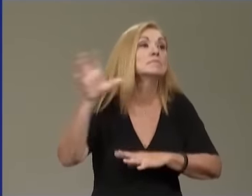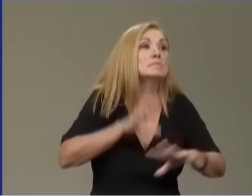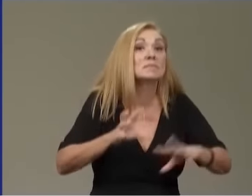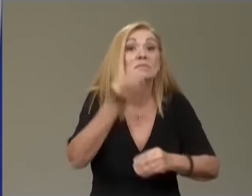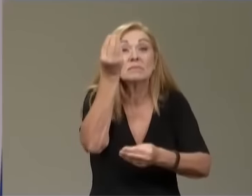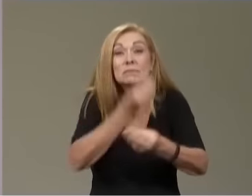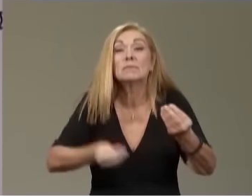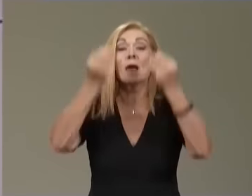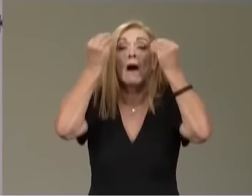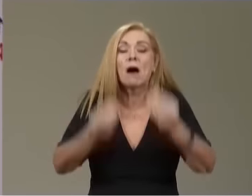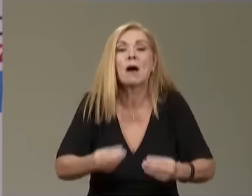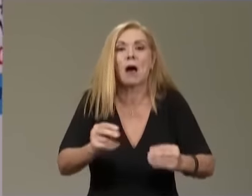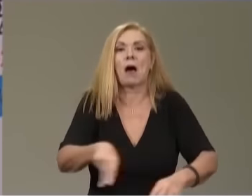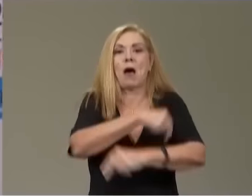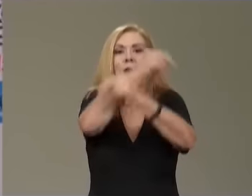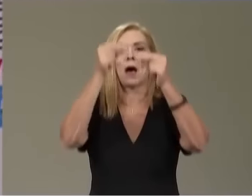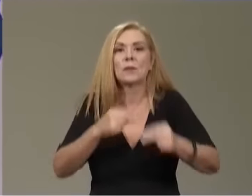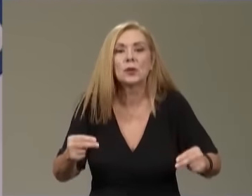καλύτερου αποτελέσματος